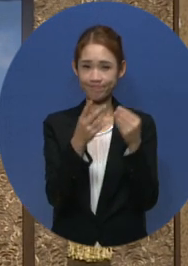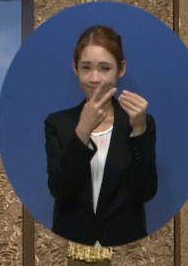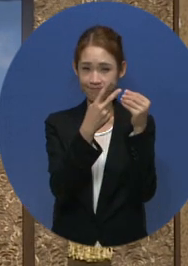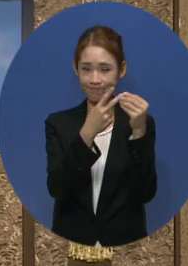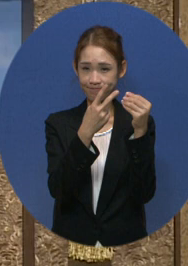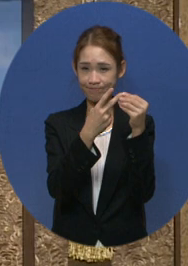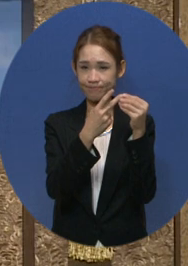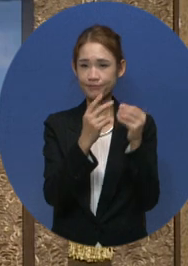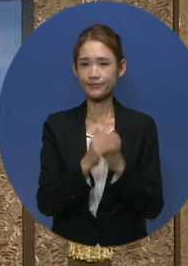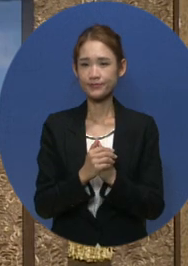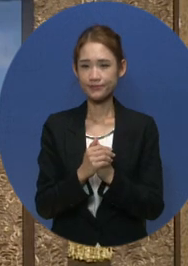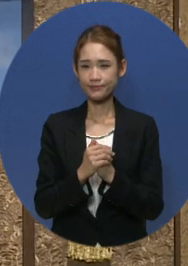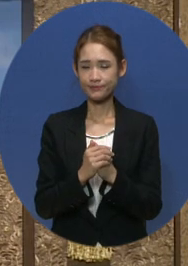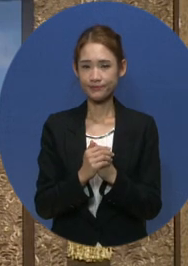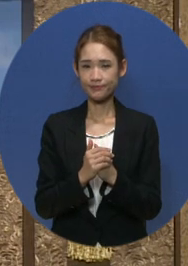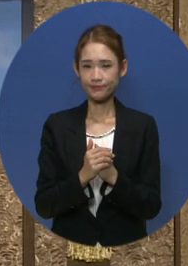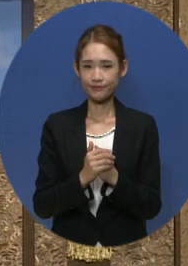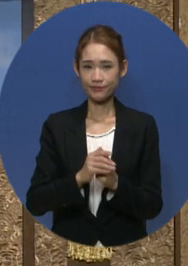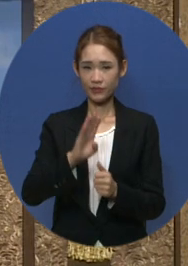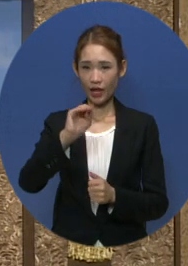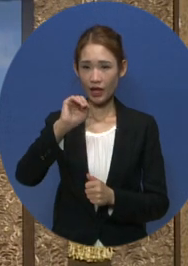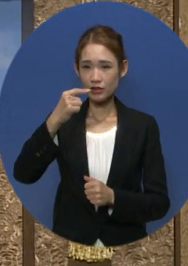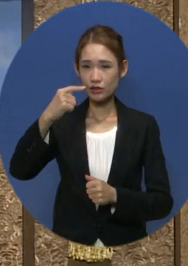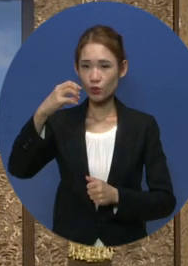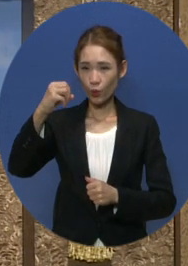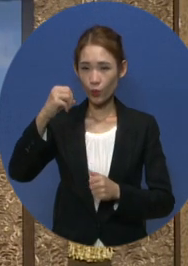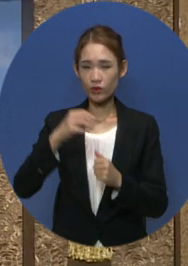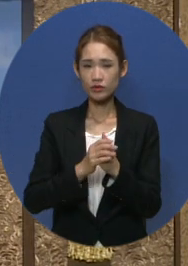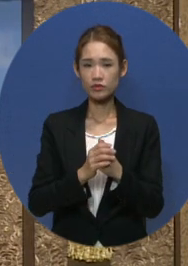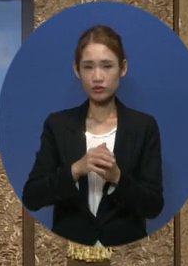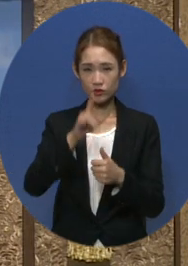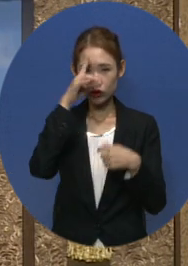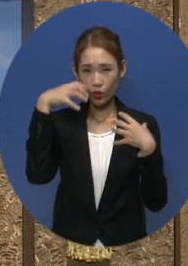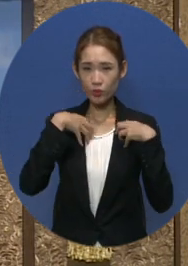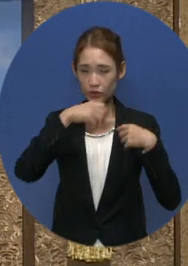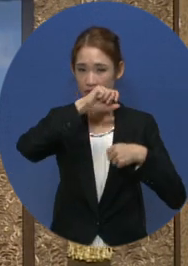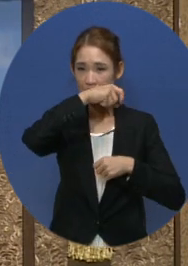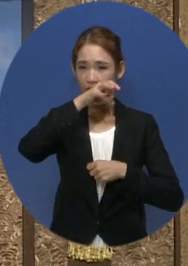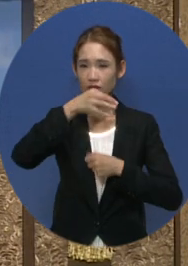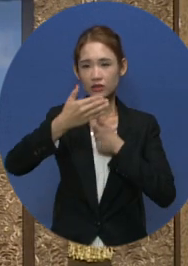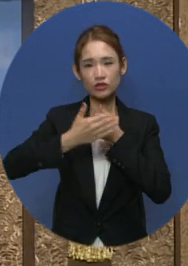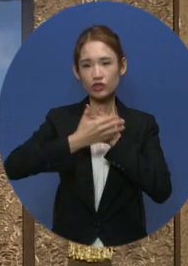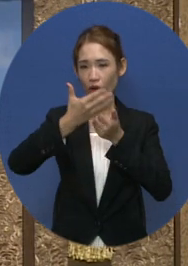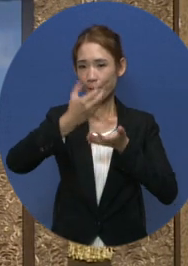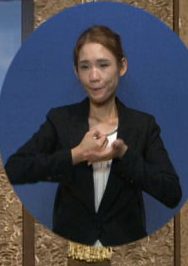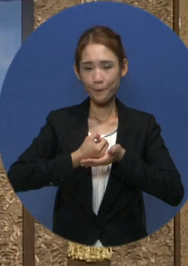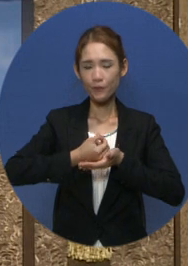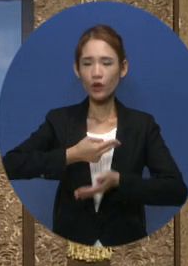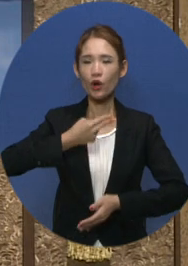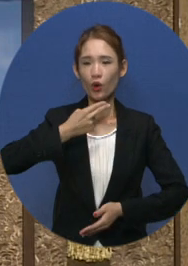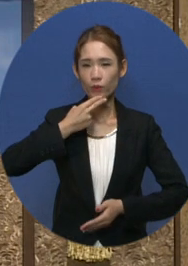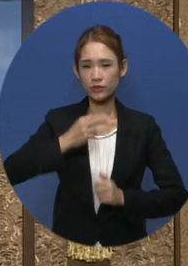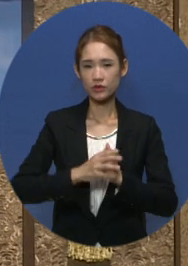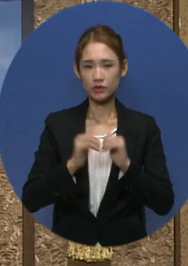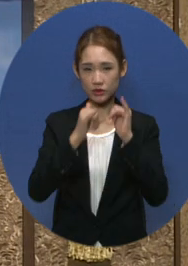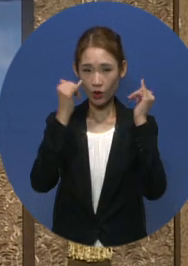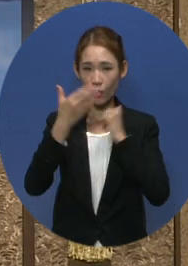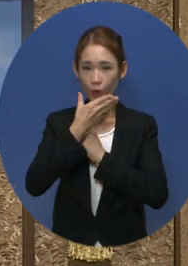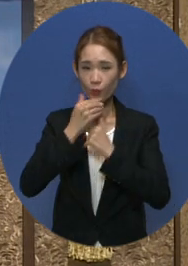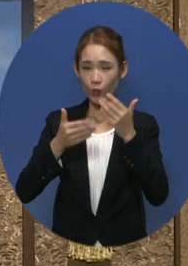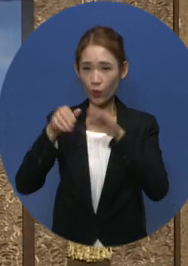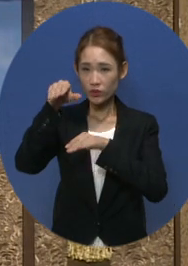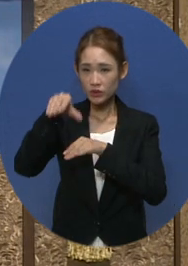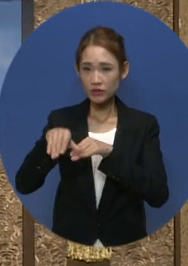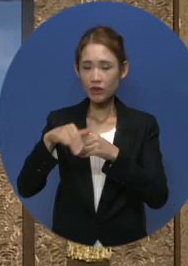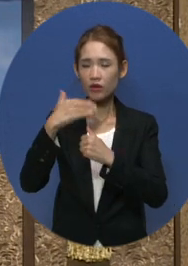두 번째는 이제 NGO는 정부 예산 지원받지 않습니다. 사회복지 시설은 지원받아서